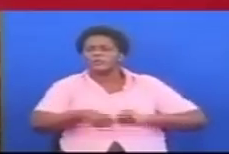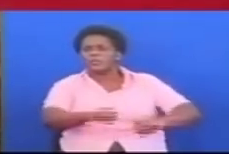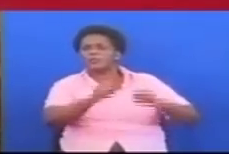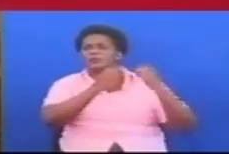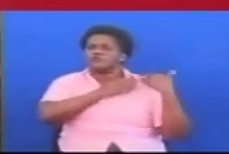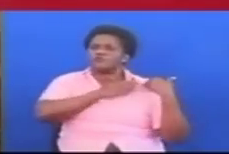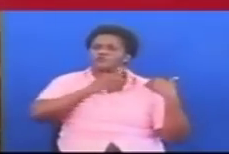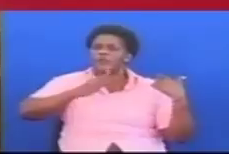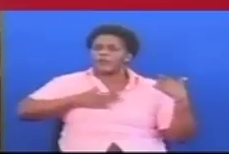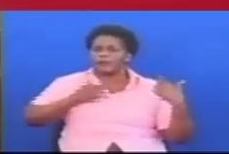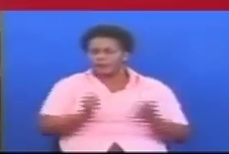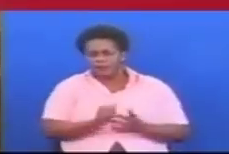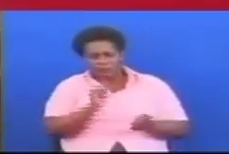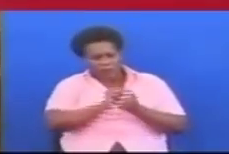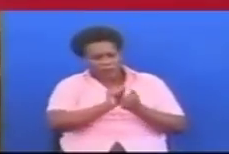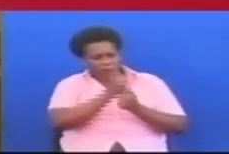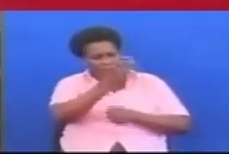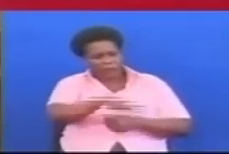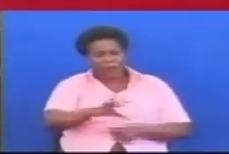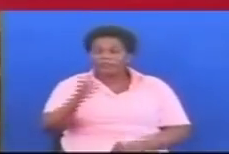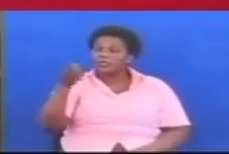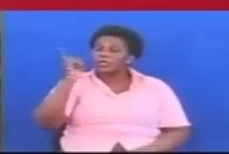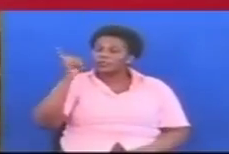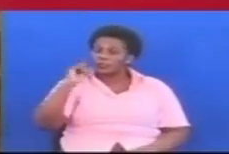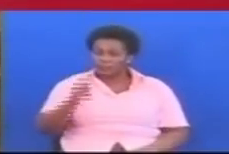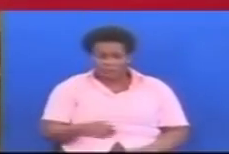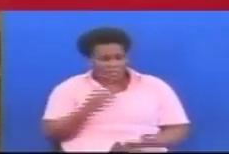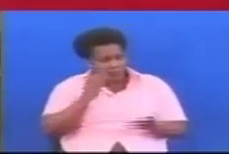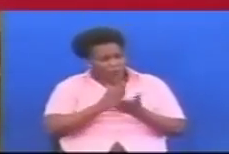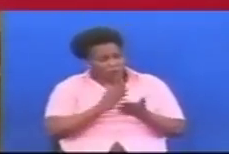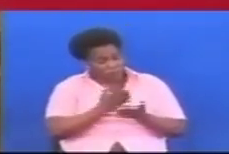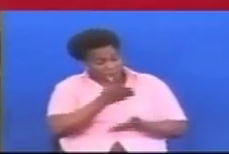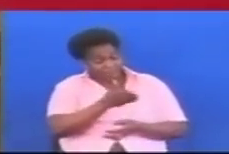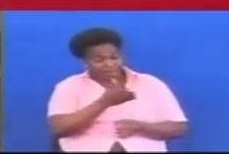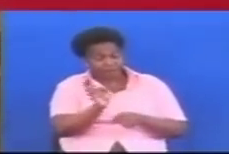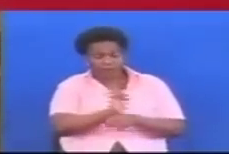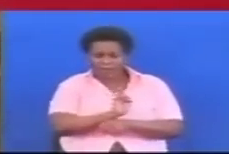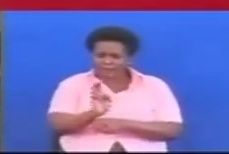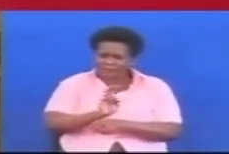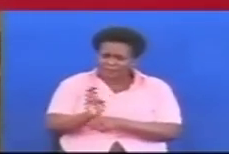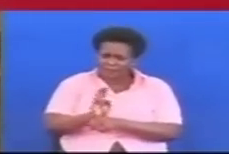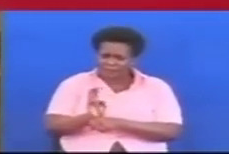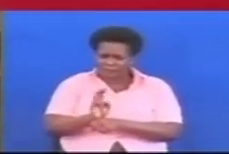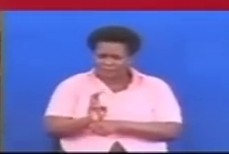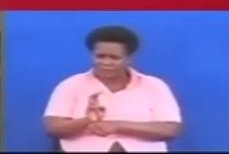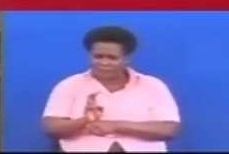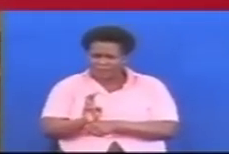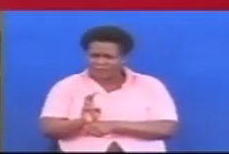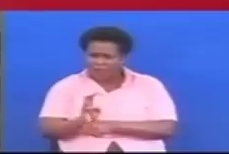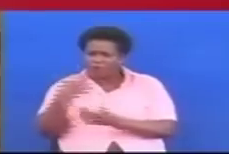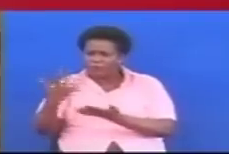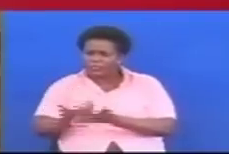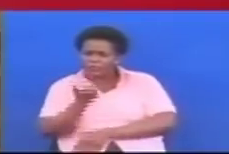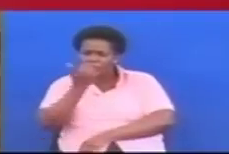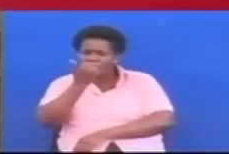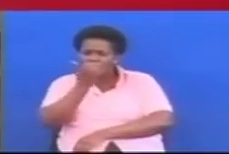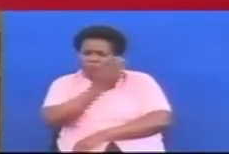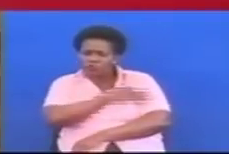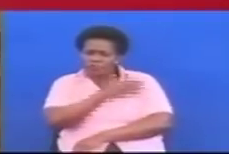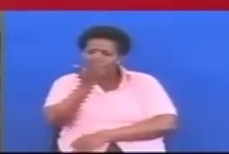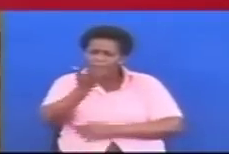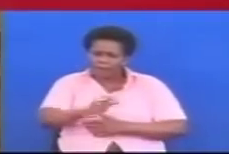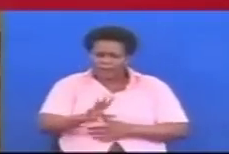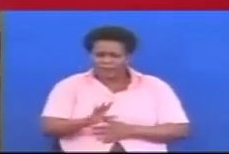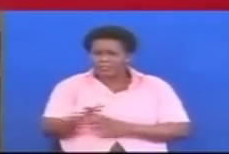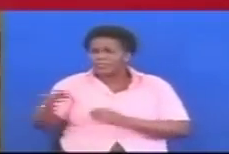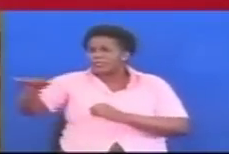Spika, kwa upande wa sekta ya maji, EURA inaendelea na udhibiti wa huduma ya upatikanaji wa maji safi na usafi wa mazingira katika mamlaka za maji